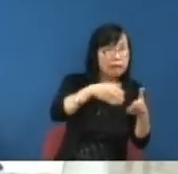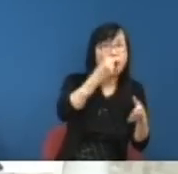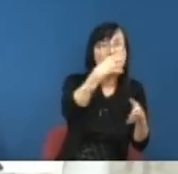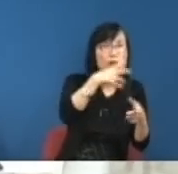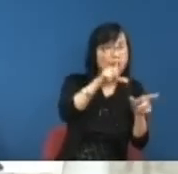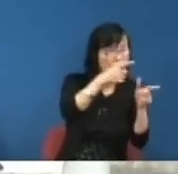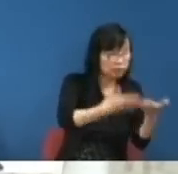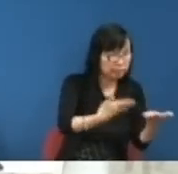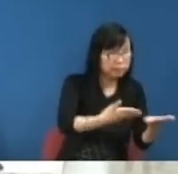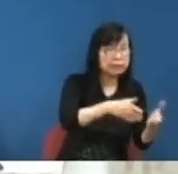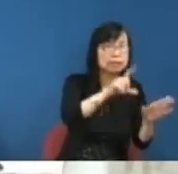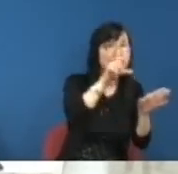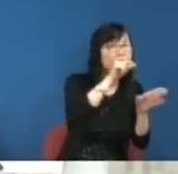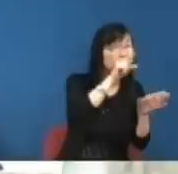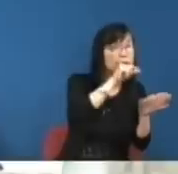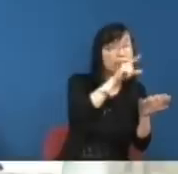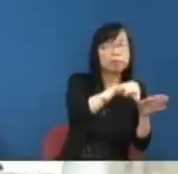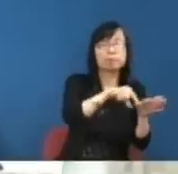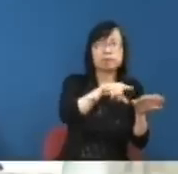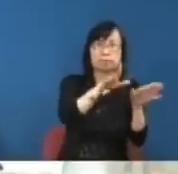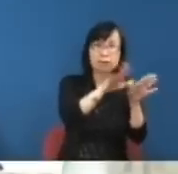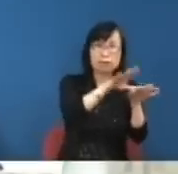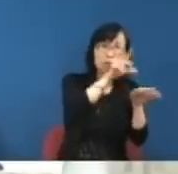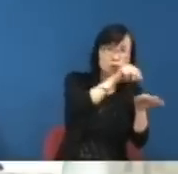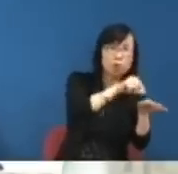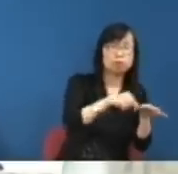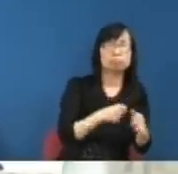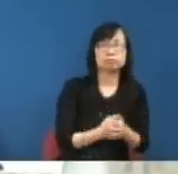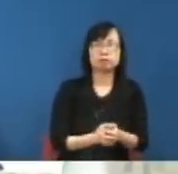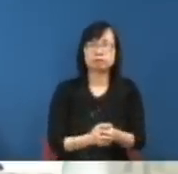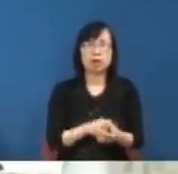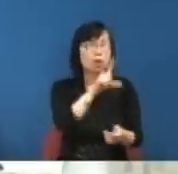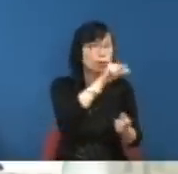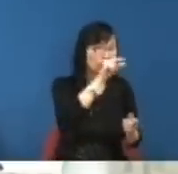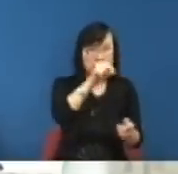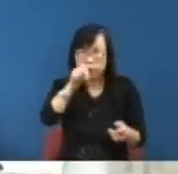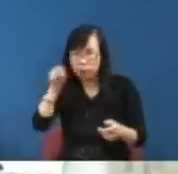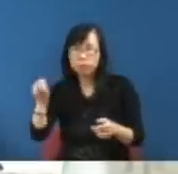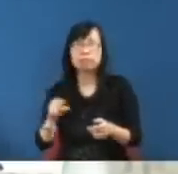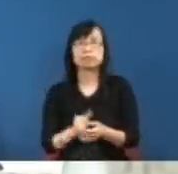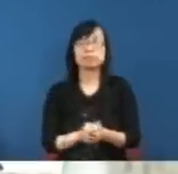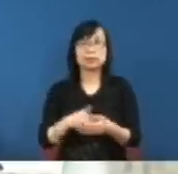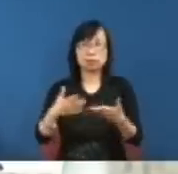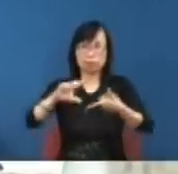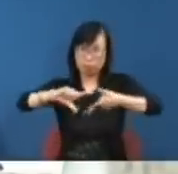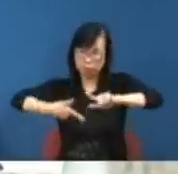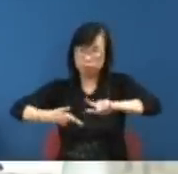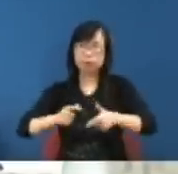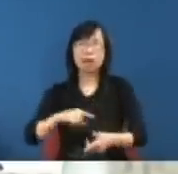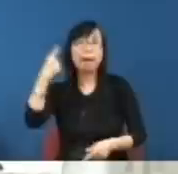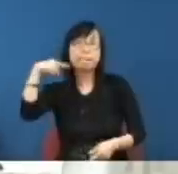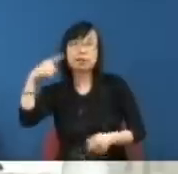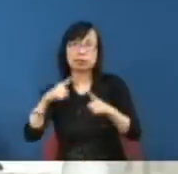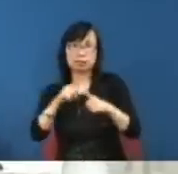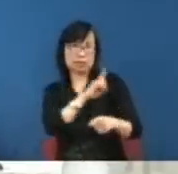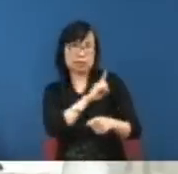港呢期釘呢個歐珠咁啊就釘啦。咁所以其實個問題在於咩咧？就係話美國人自己